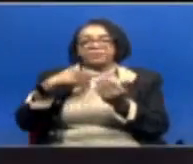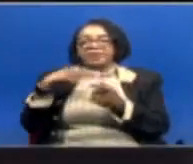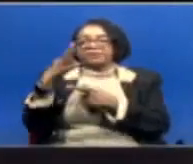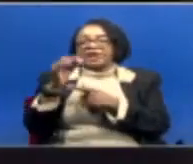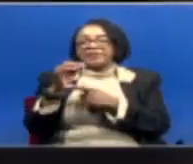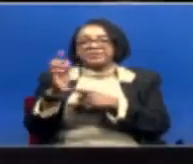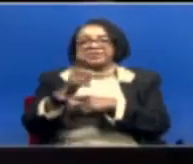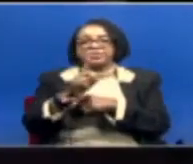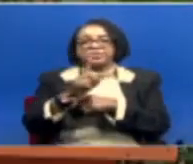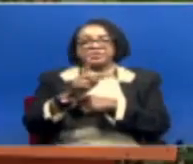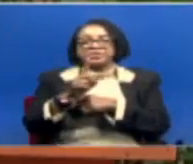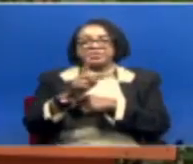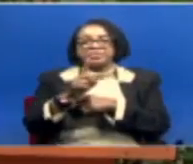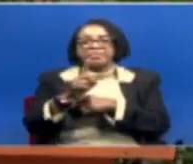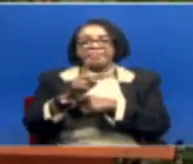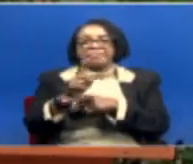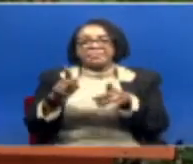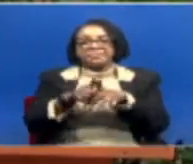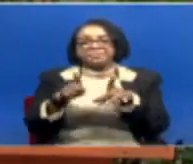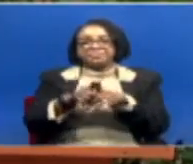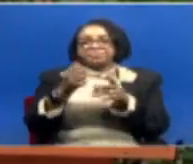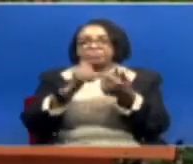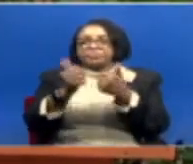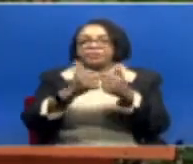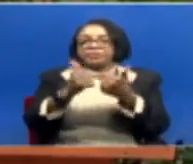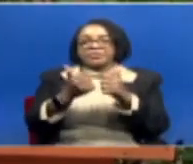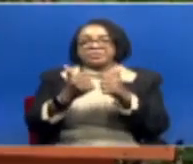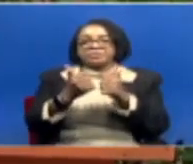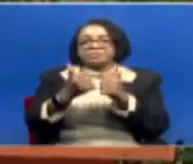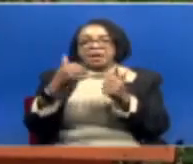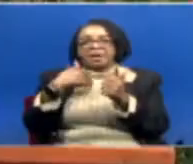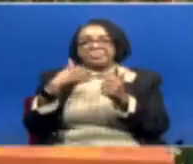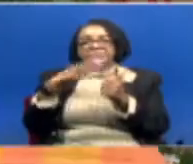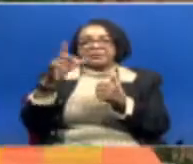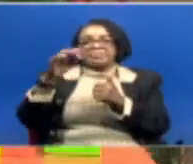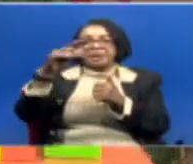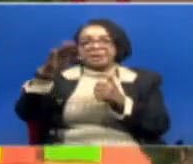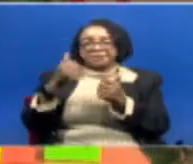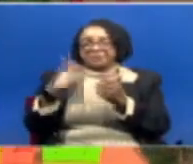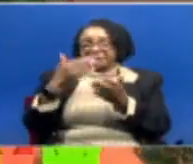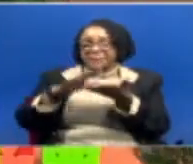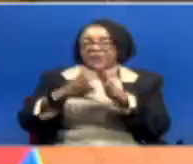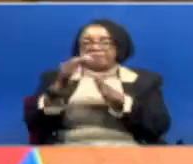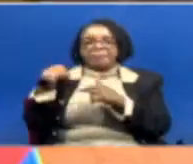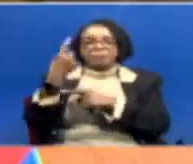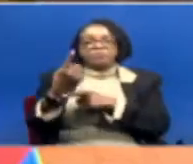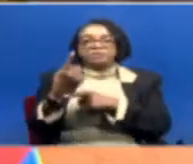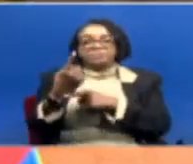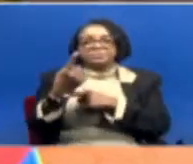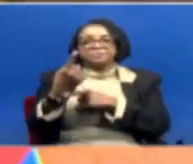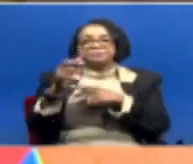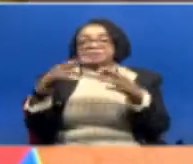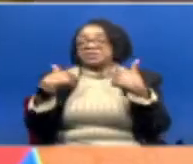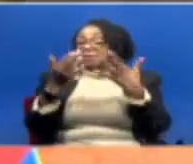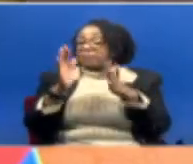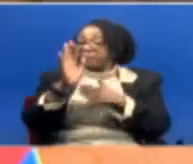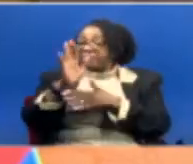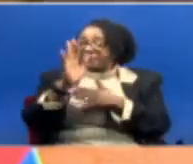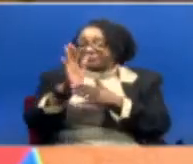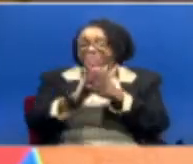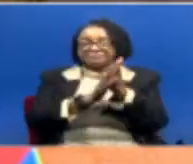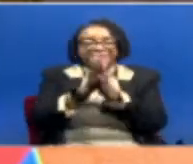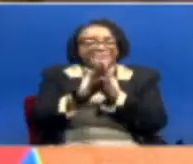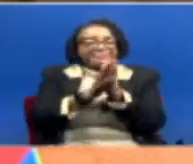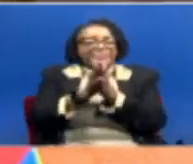under 30 seconds, na nikaenda kwenda competition pa library, nikakuwa number 1. Matokeo yake yalimpa motisha ya